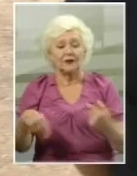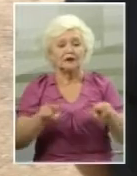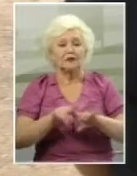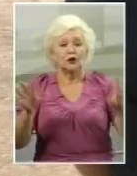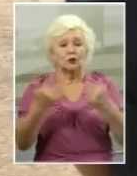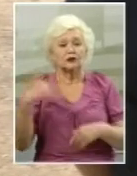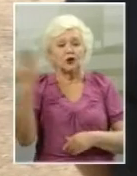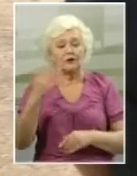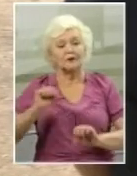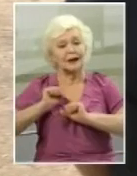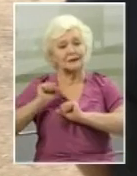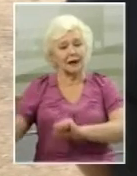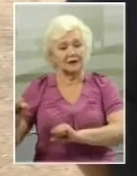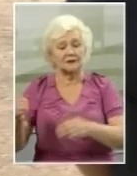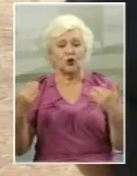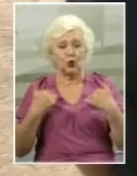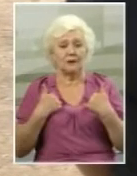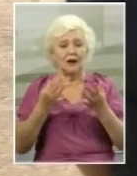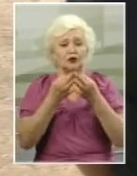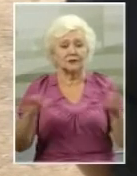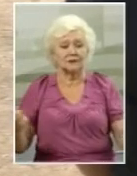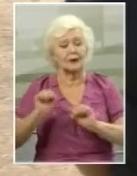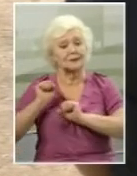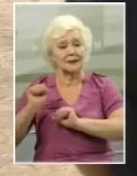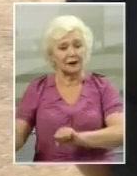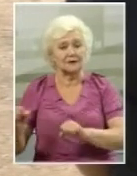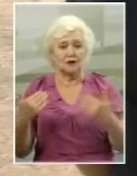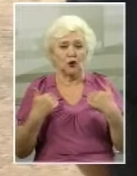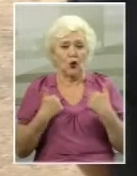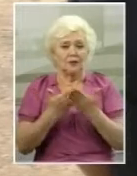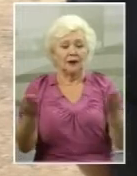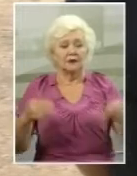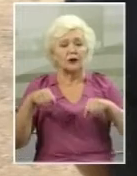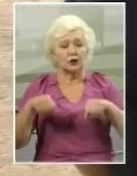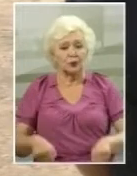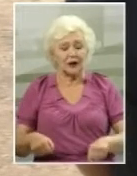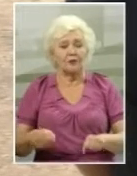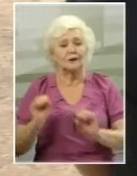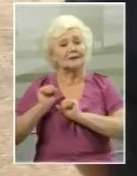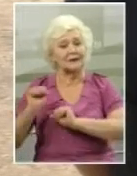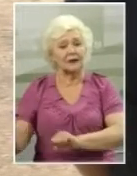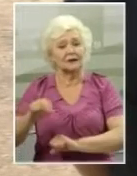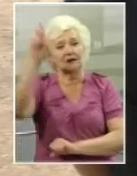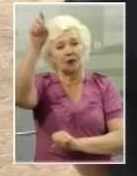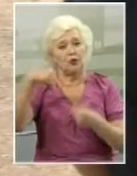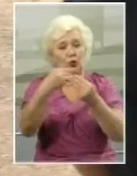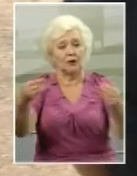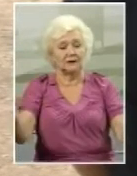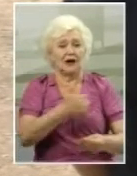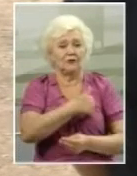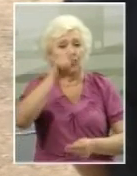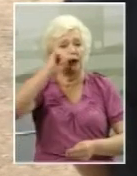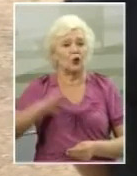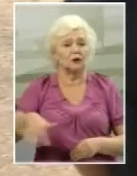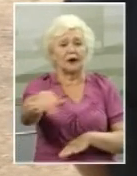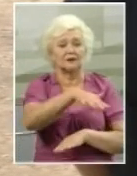разі виступає захисником, захисником нашої свободи, захисником прав, захисником Богом даної волі українського